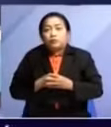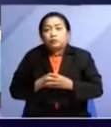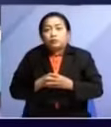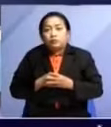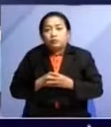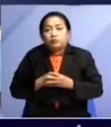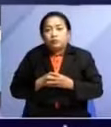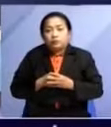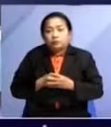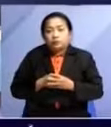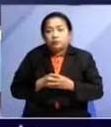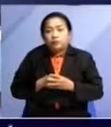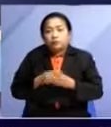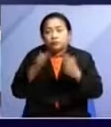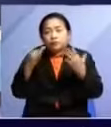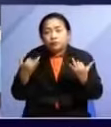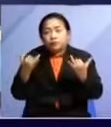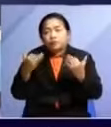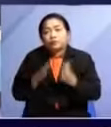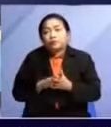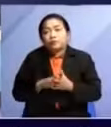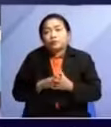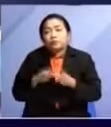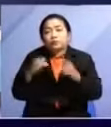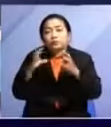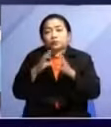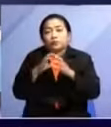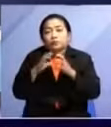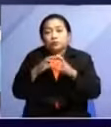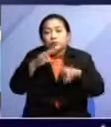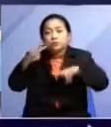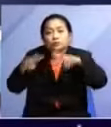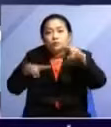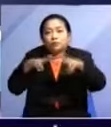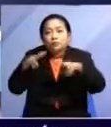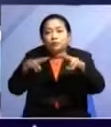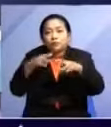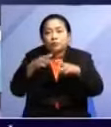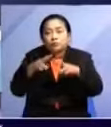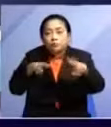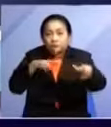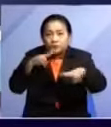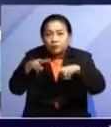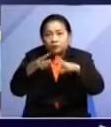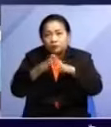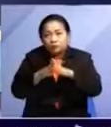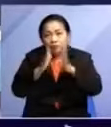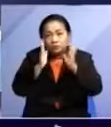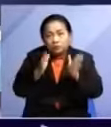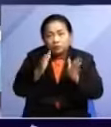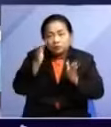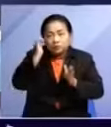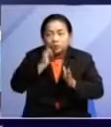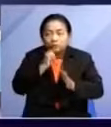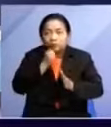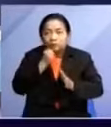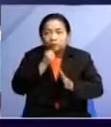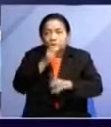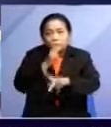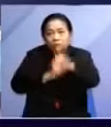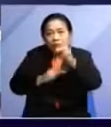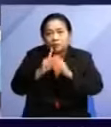ขอบคุณที่ชมคะคุณณฐาข้าต้องบอกว่าการดูแลกันและกันนะถือเป็นเรื่องที่น่าที่จะ